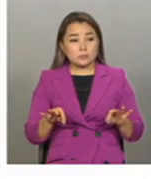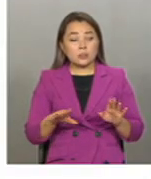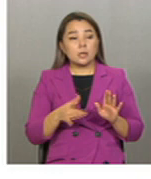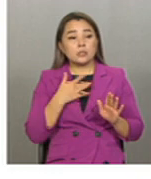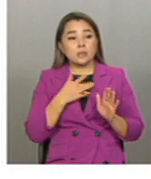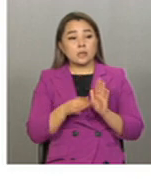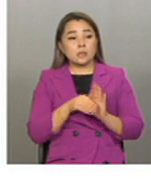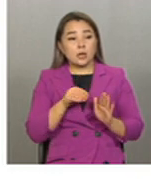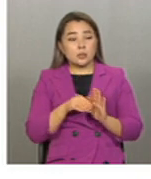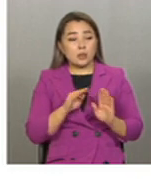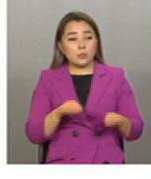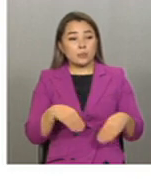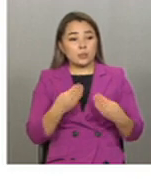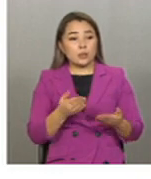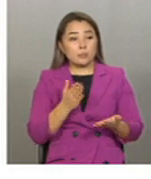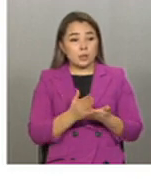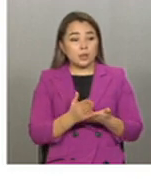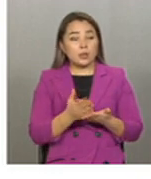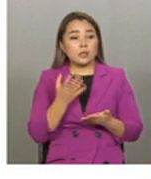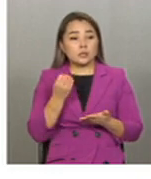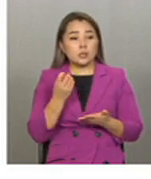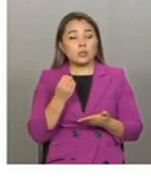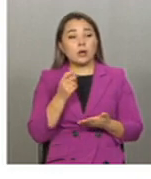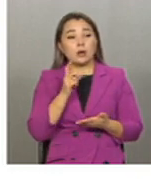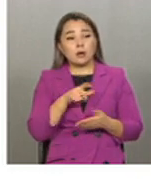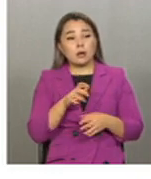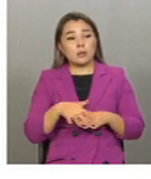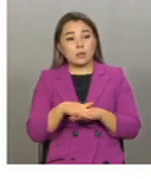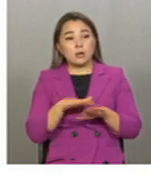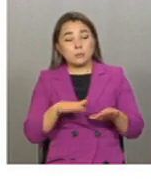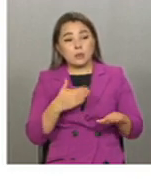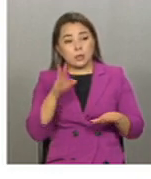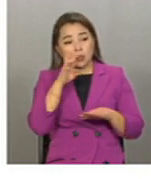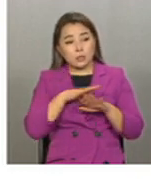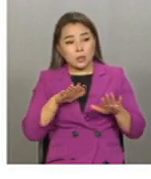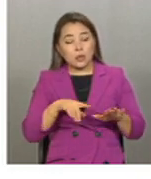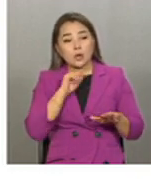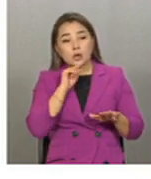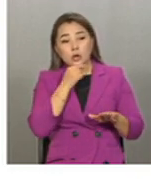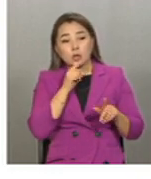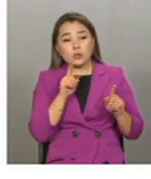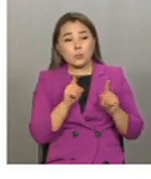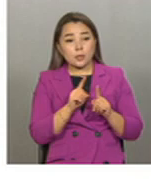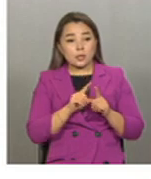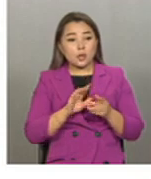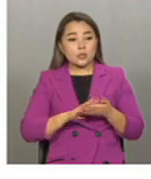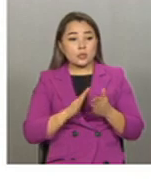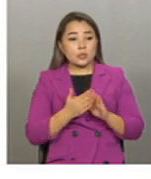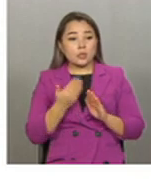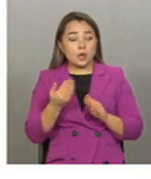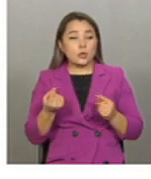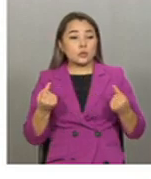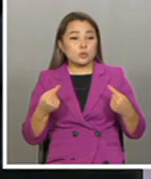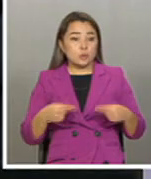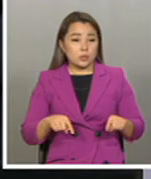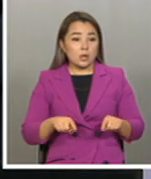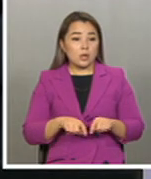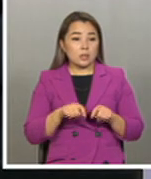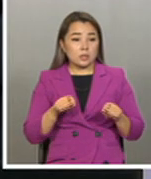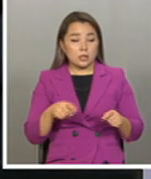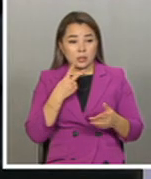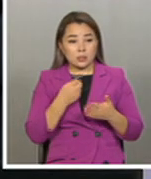береді. Және халықты елді экономикалық әлеуметтік күйзелістен шығарады